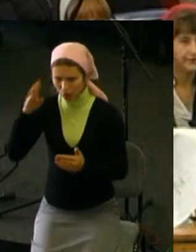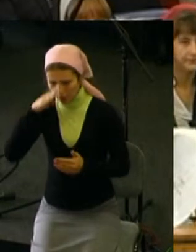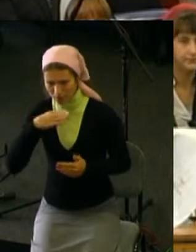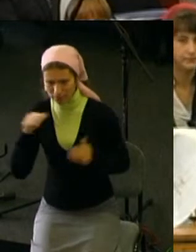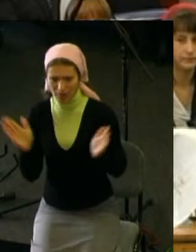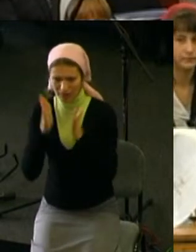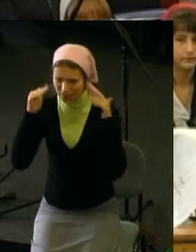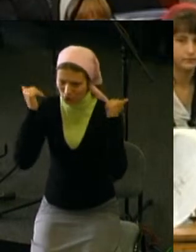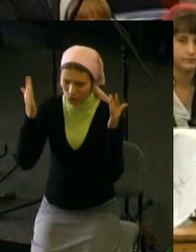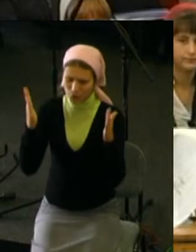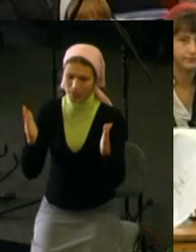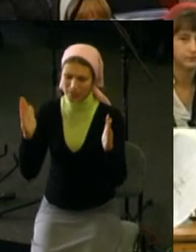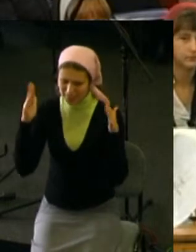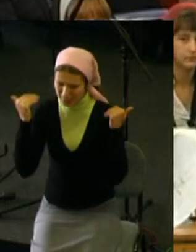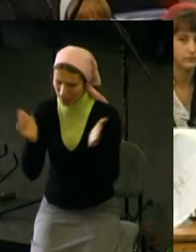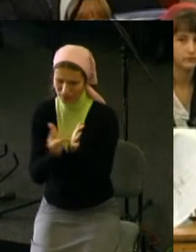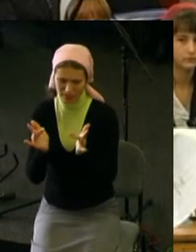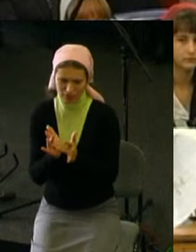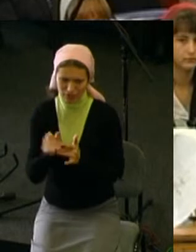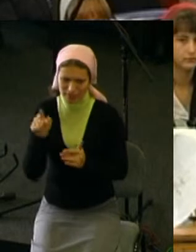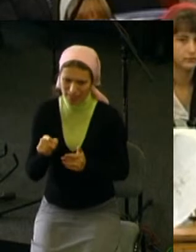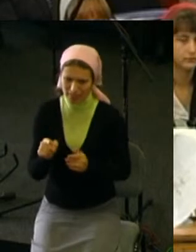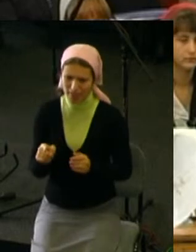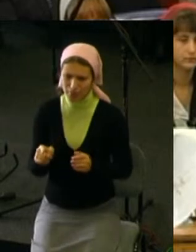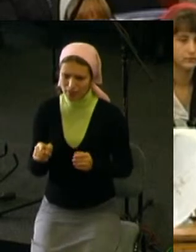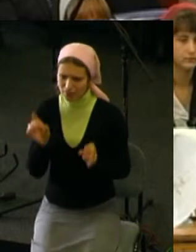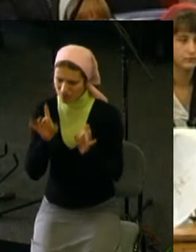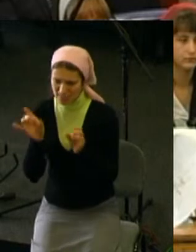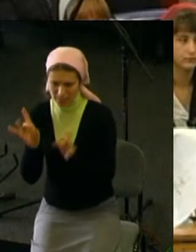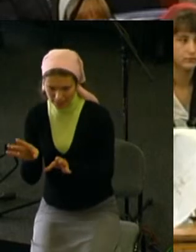Алілуя Слава Ісусу це